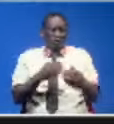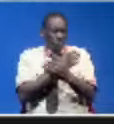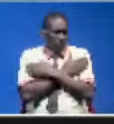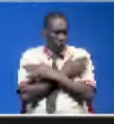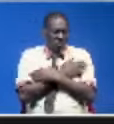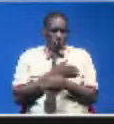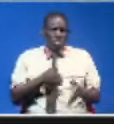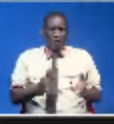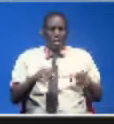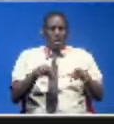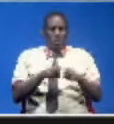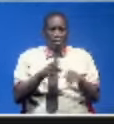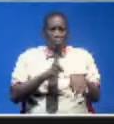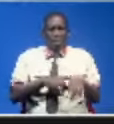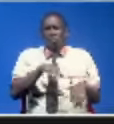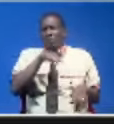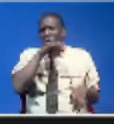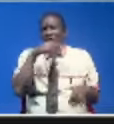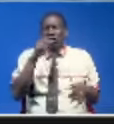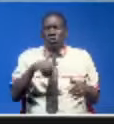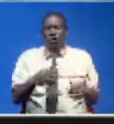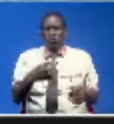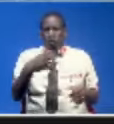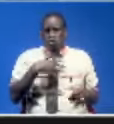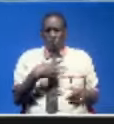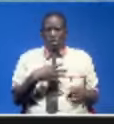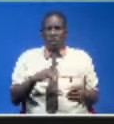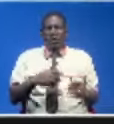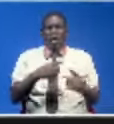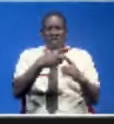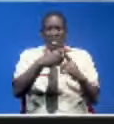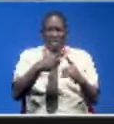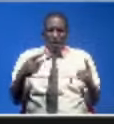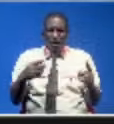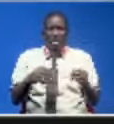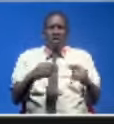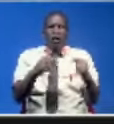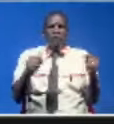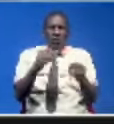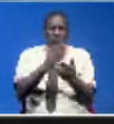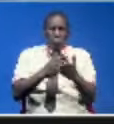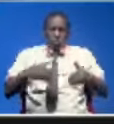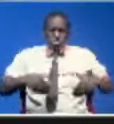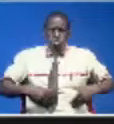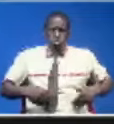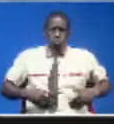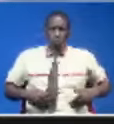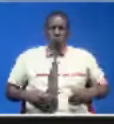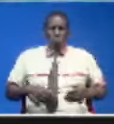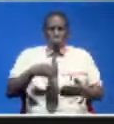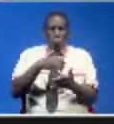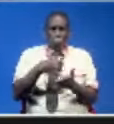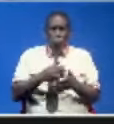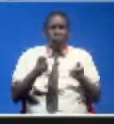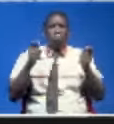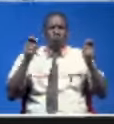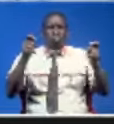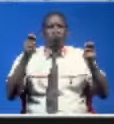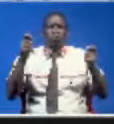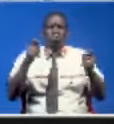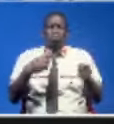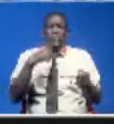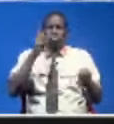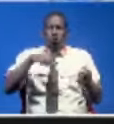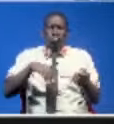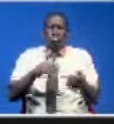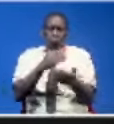Vile vile Odinga anasema alitamaushwa na mauaji ya kikatili dhidi ya baadhi ya vijana walioshiriki katika maandamano, akidai kwamba